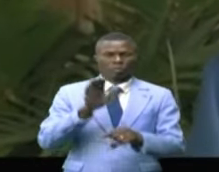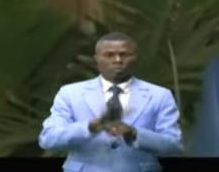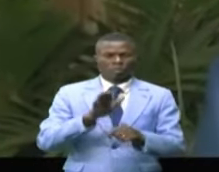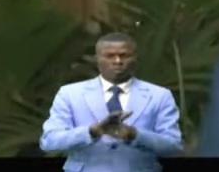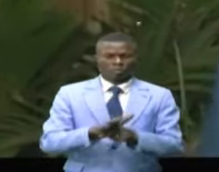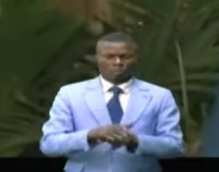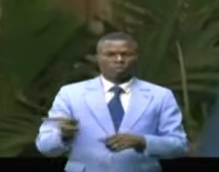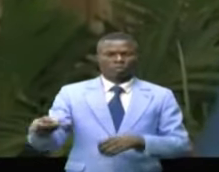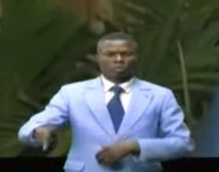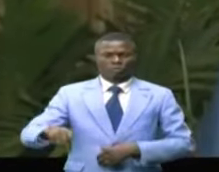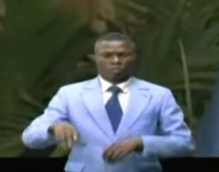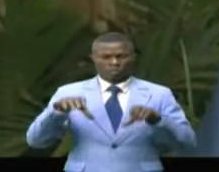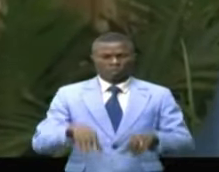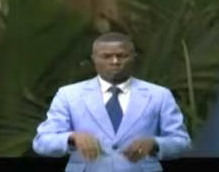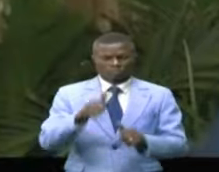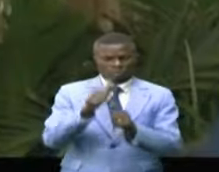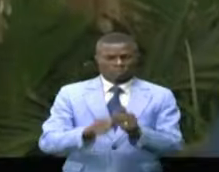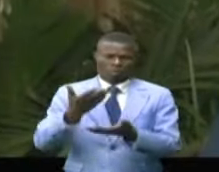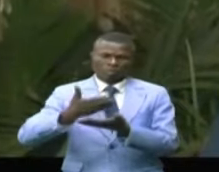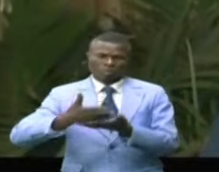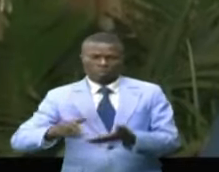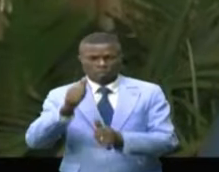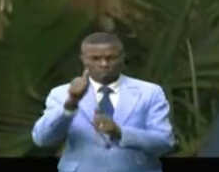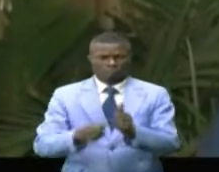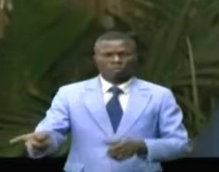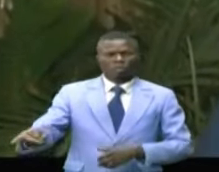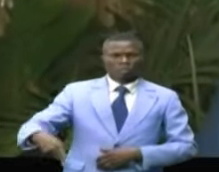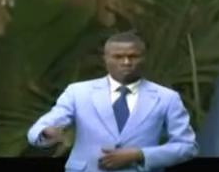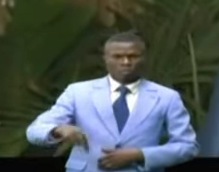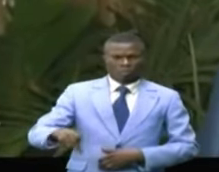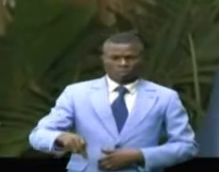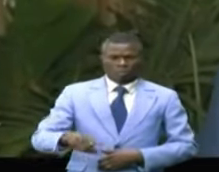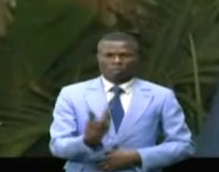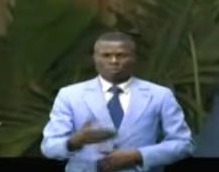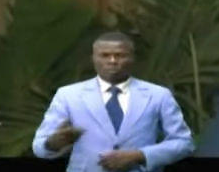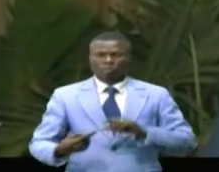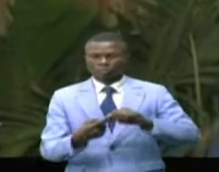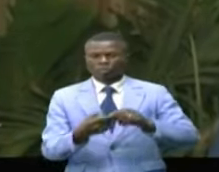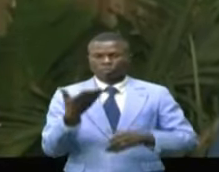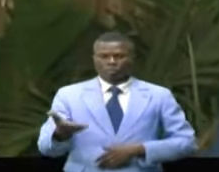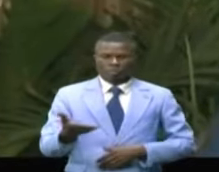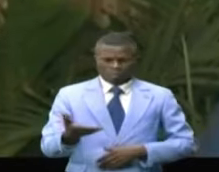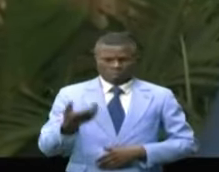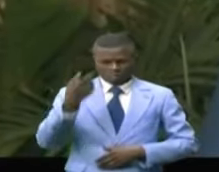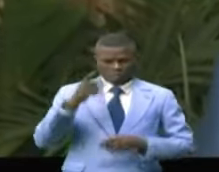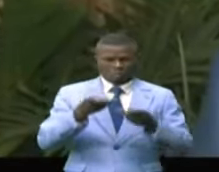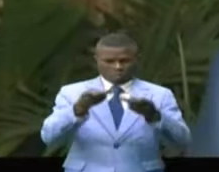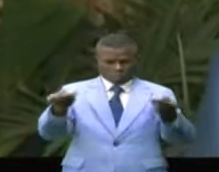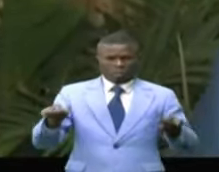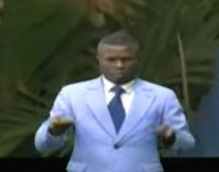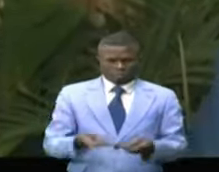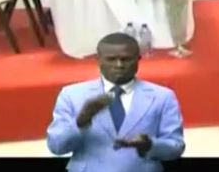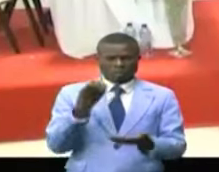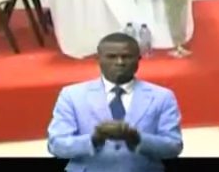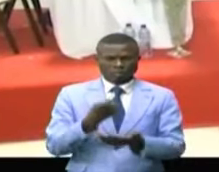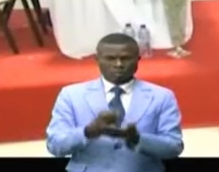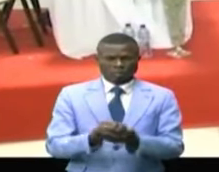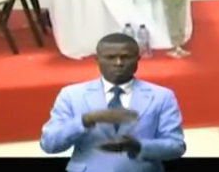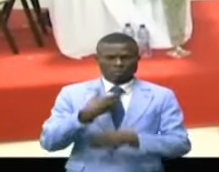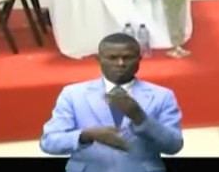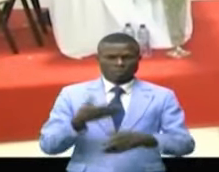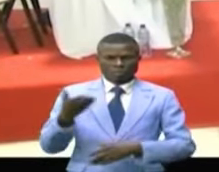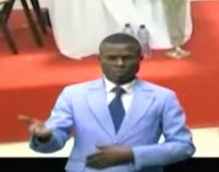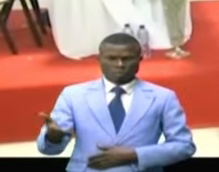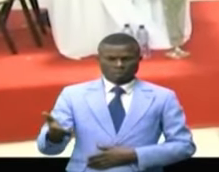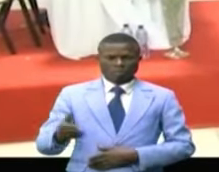la RDC. Et chaque zone, chaque province a sa spécificité par rapport à sa zone économique qui sera montée.